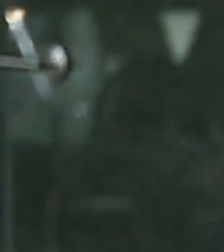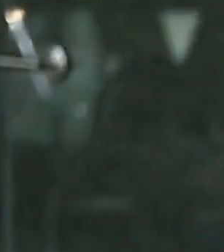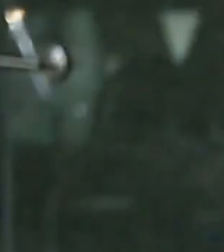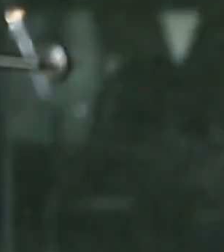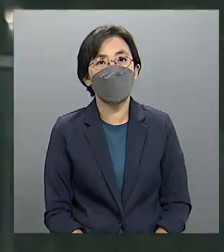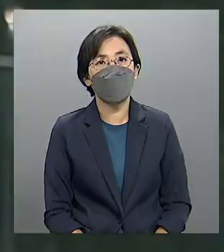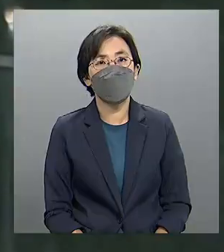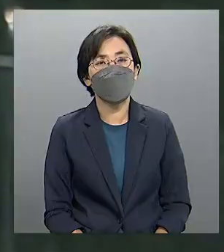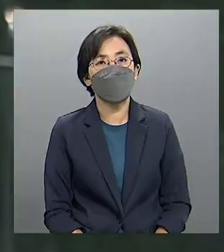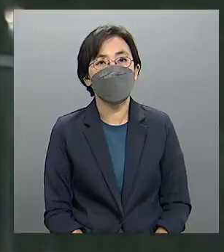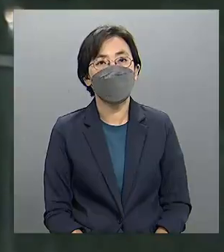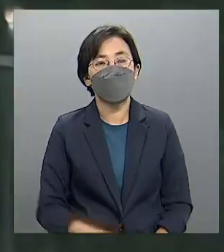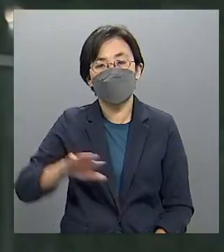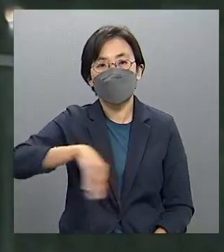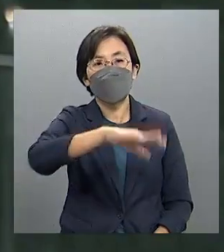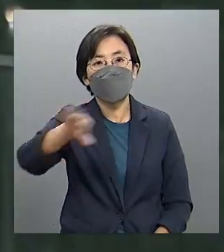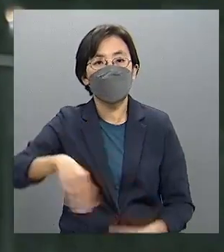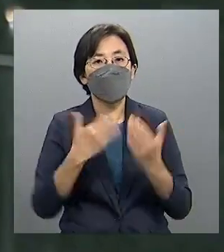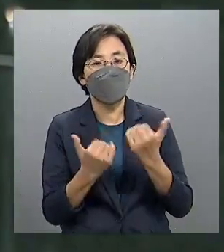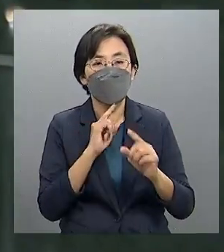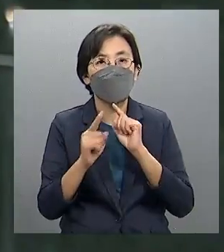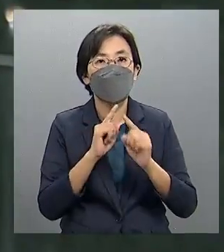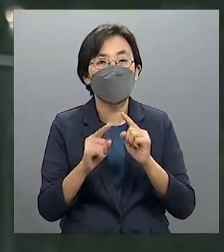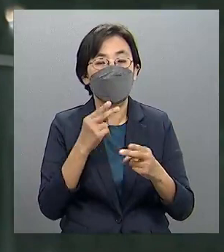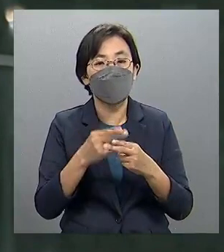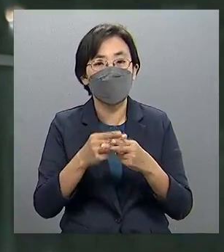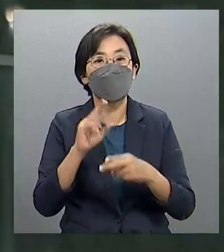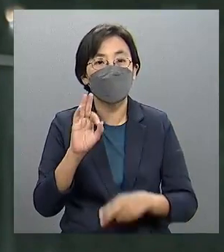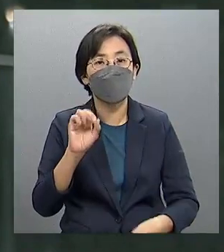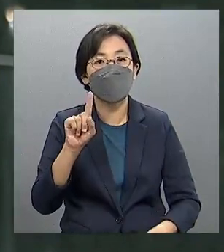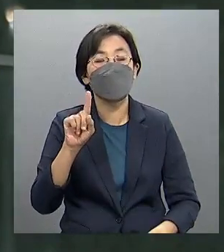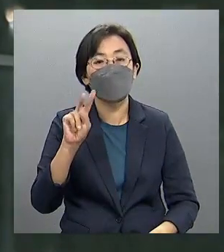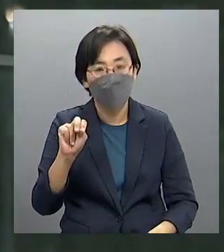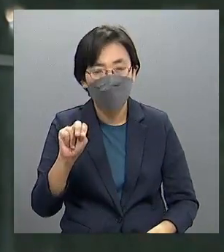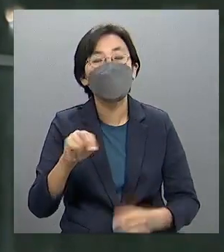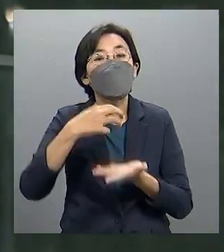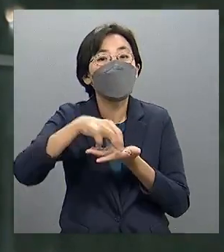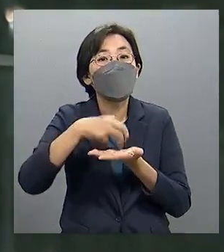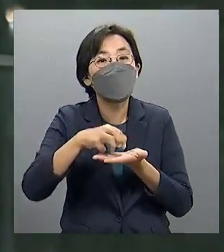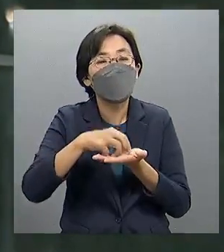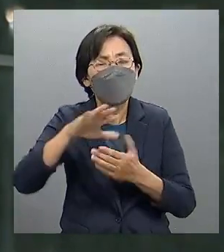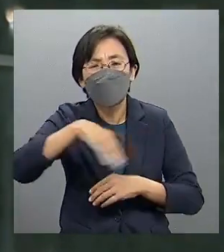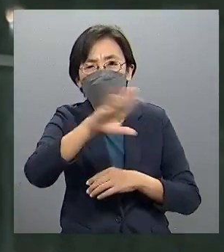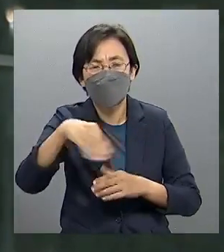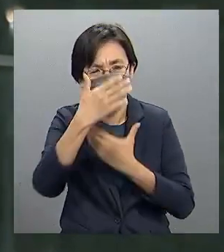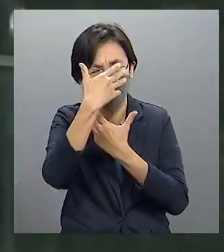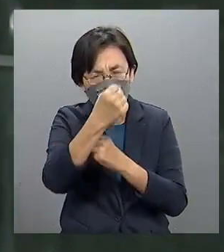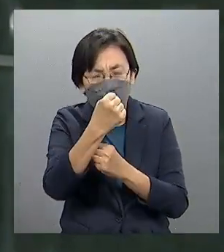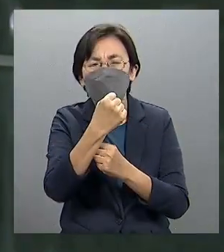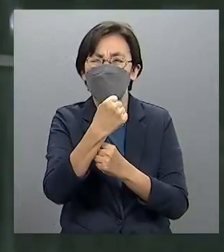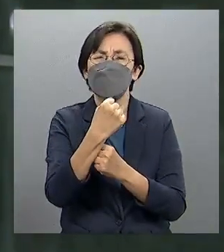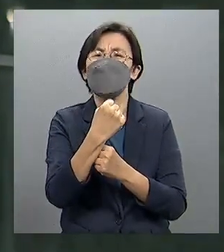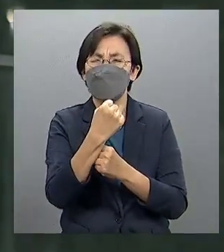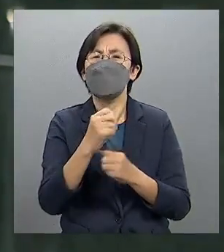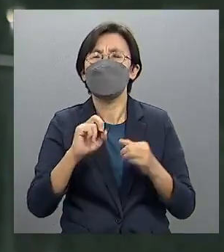ผู้ชมครับวันนี้ครับผมก็อยู่กับอาจารย์ฝนแล้วที่จะมาให้ความรู้นะครับเกี่ยวกับเรื่องที่หลายๆคนนั้นให้ความสนใจแล้วก็ค่อนข้างจะเป็นกังวลนะครับ